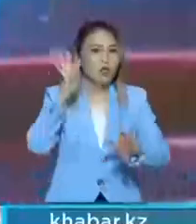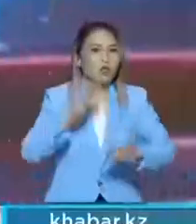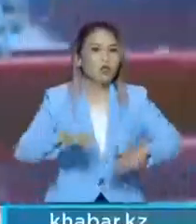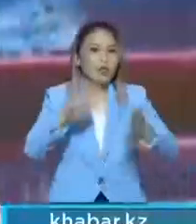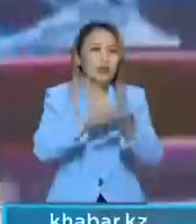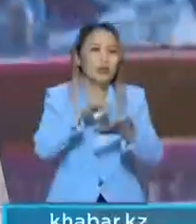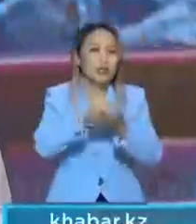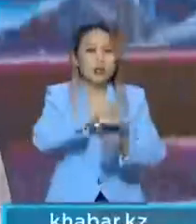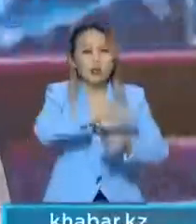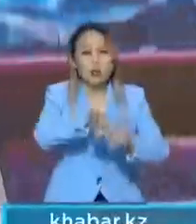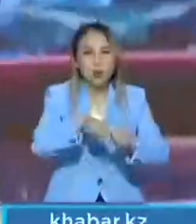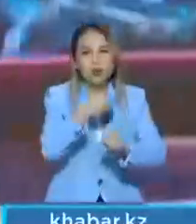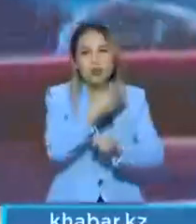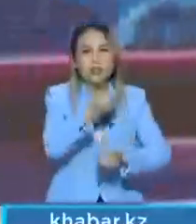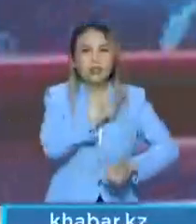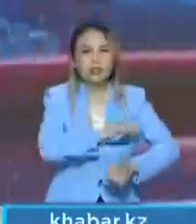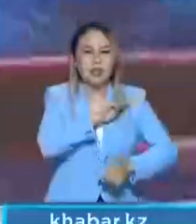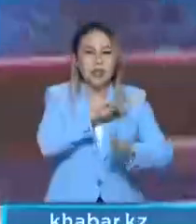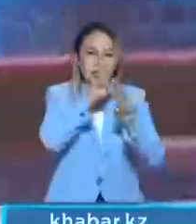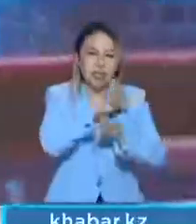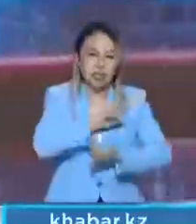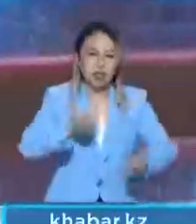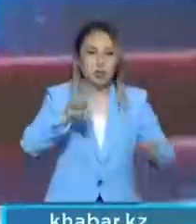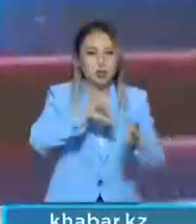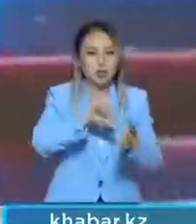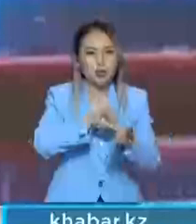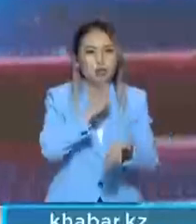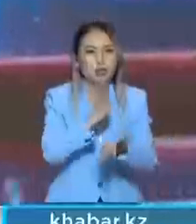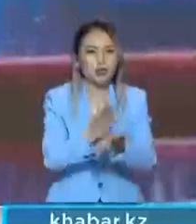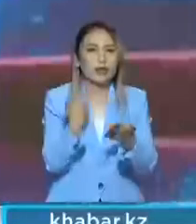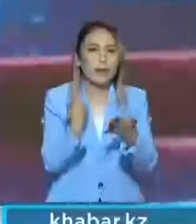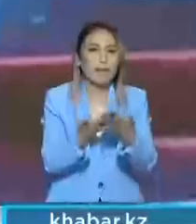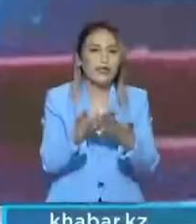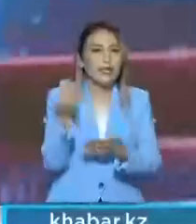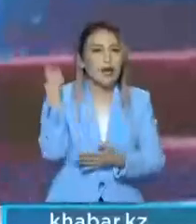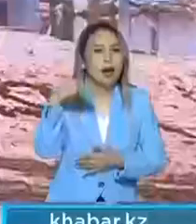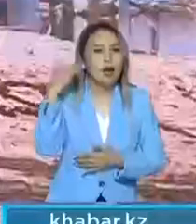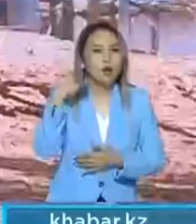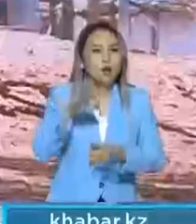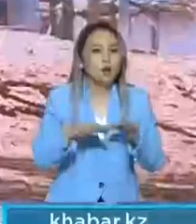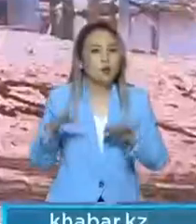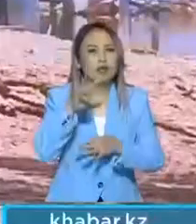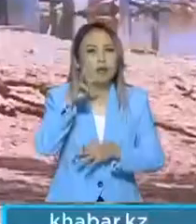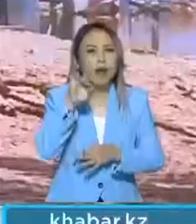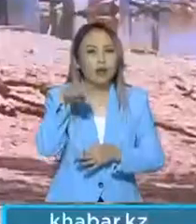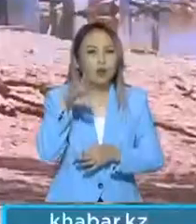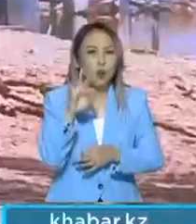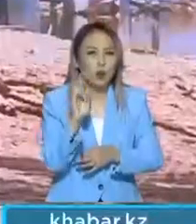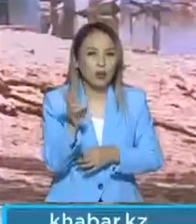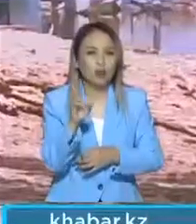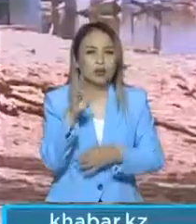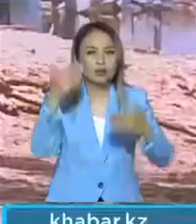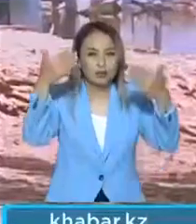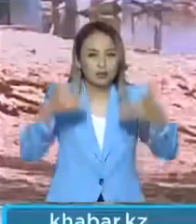етеді. Су тасқыны салдарын жоюда осы сала қызметкерлері ерекше жұмылып жұмыс істеп жатыр. Мәселен, Ақтөбе облысында мәртөк